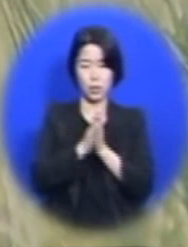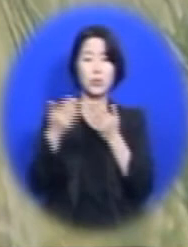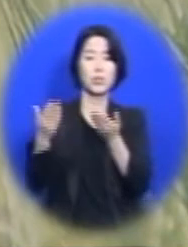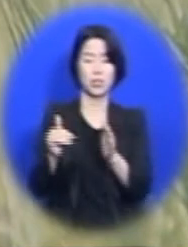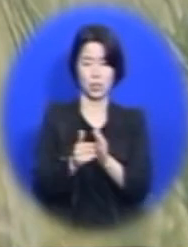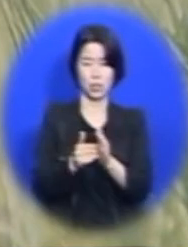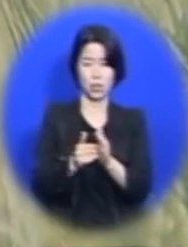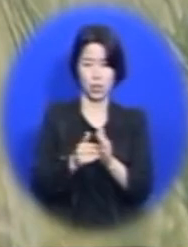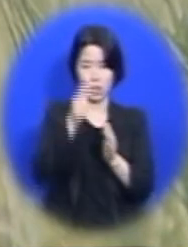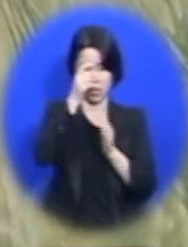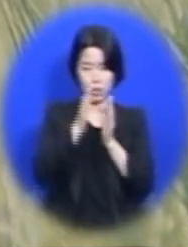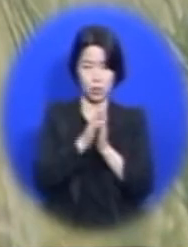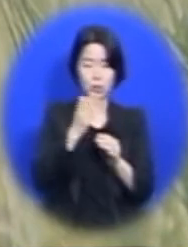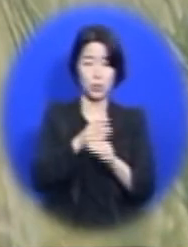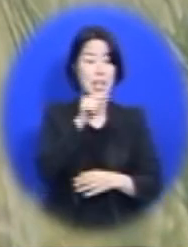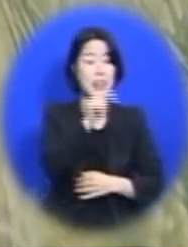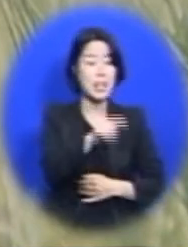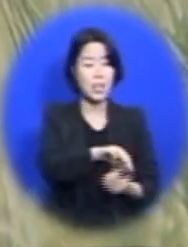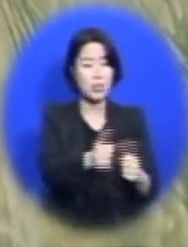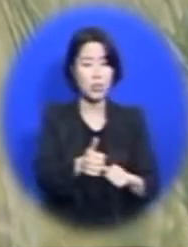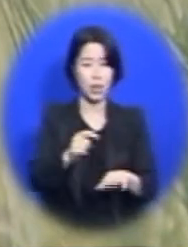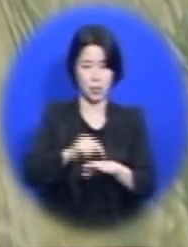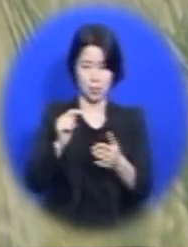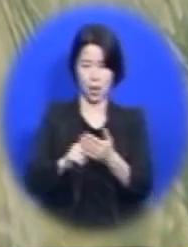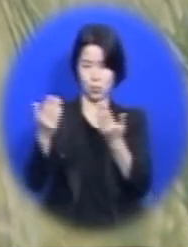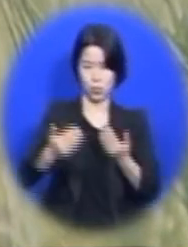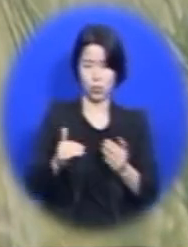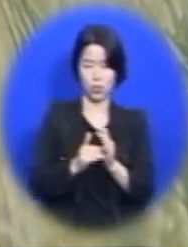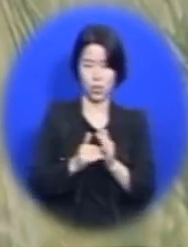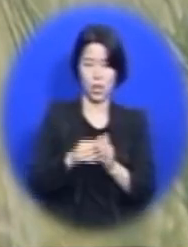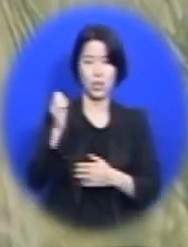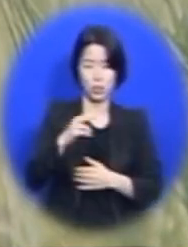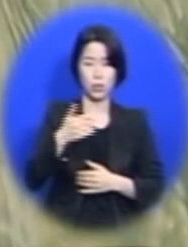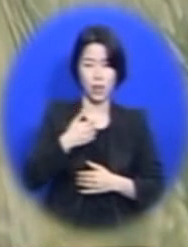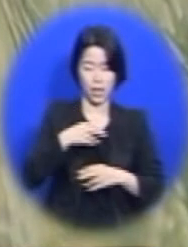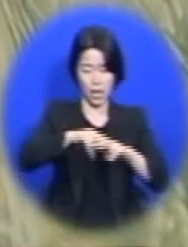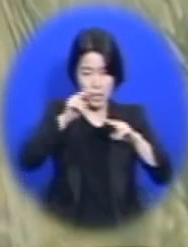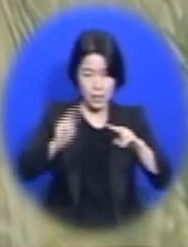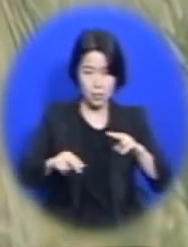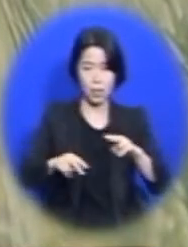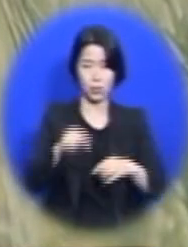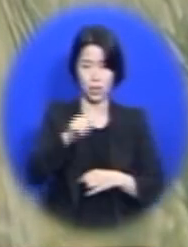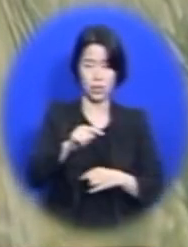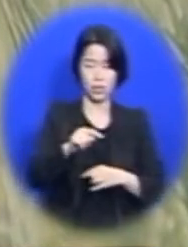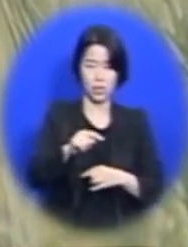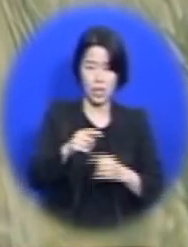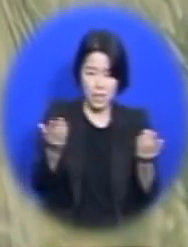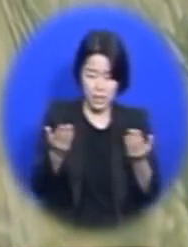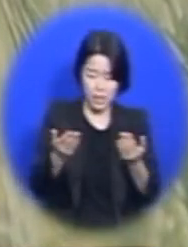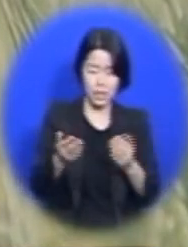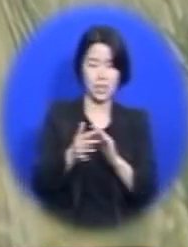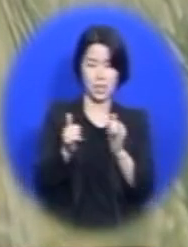중에 주님이 내가 죽어라 하는 마음을 주셨습니다. 그리고 내가 그만두고 그들의 자리에 확보되게